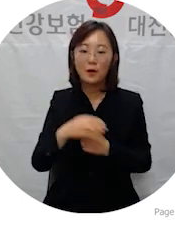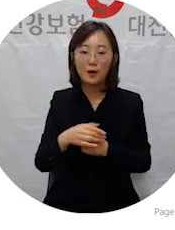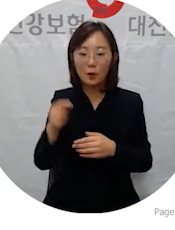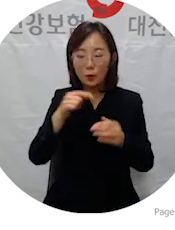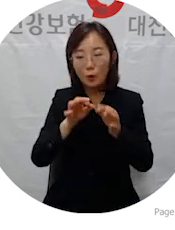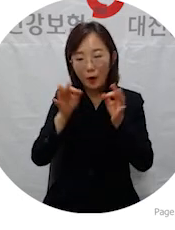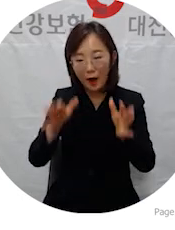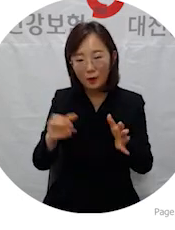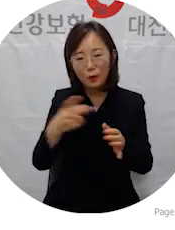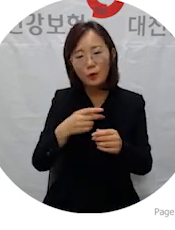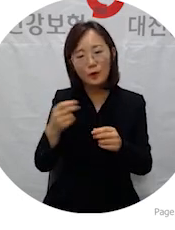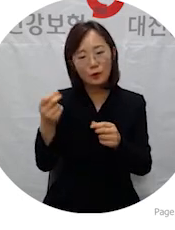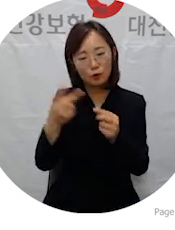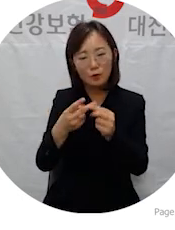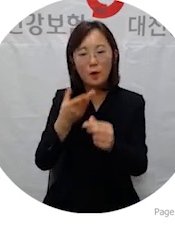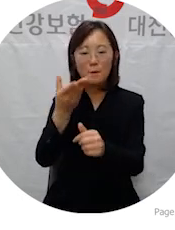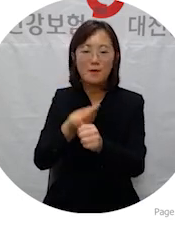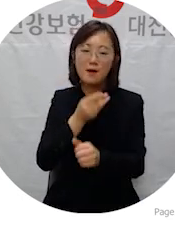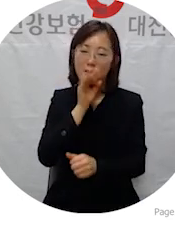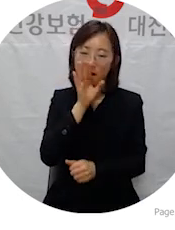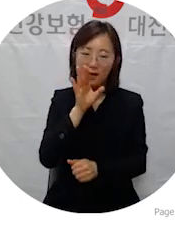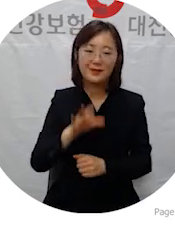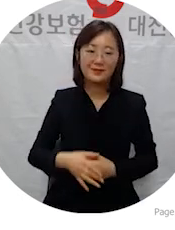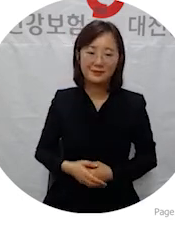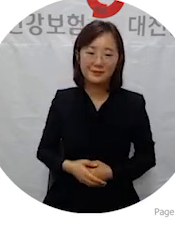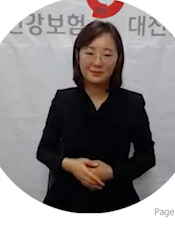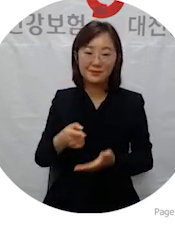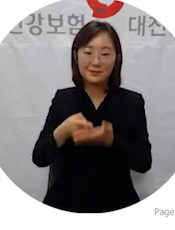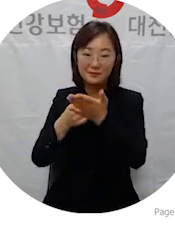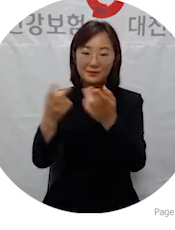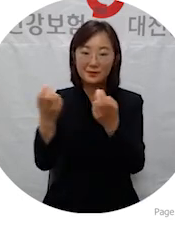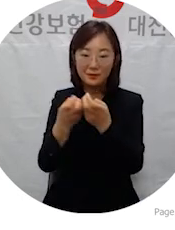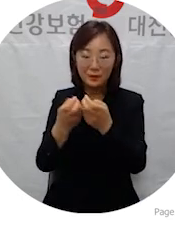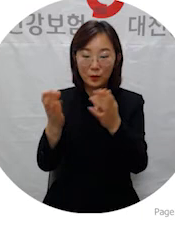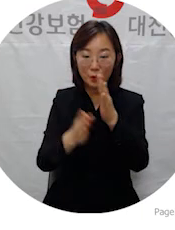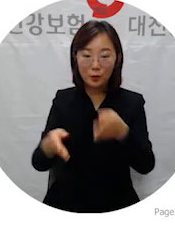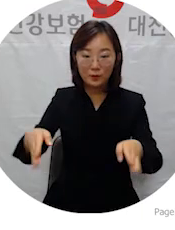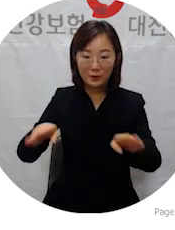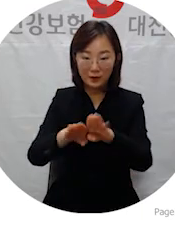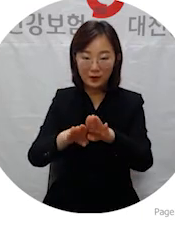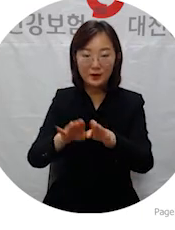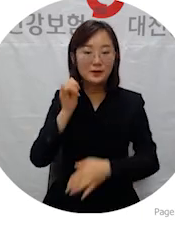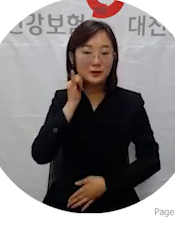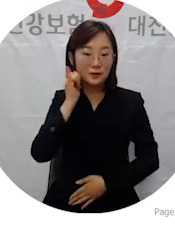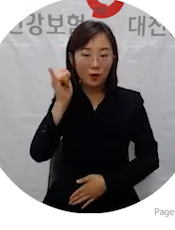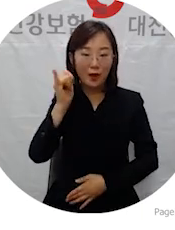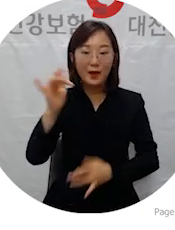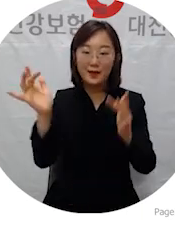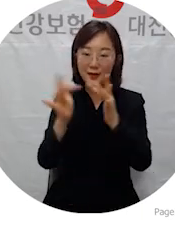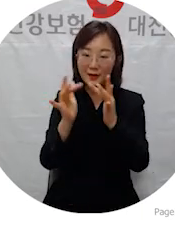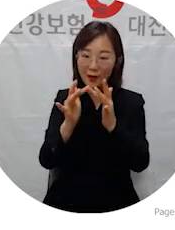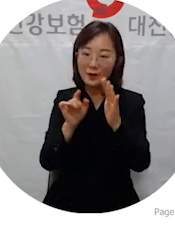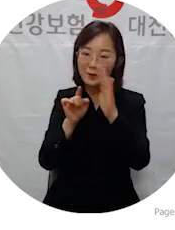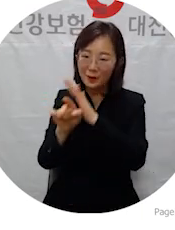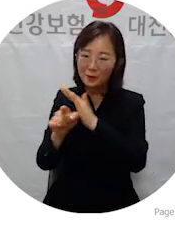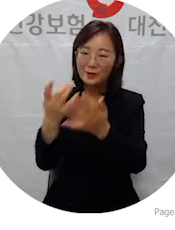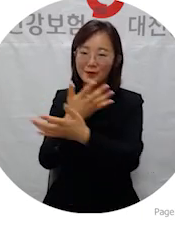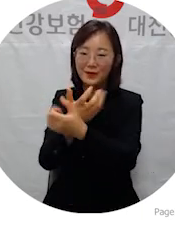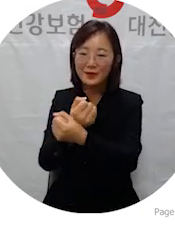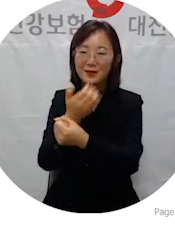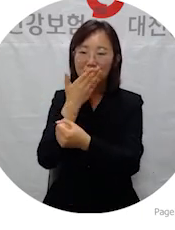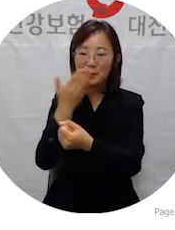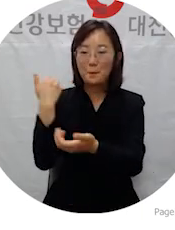재대여는 불가합니다. 신청인이나 사용자가 공단에 유선, 인터넷 방문하여 대여